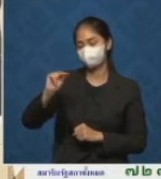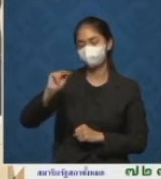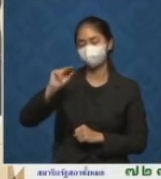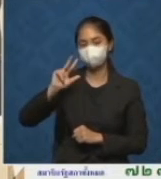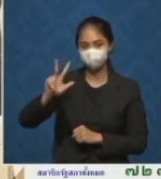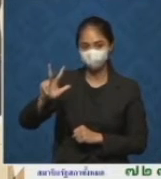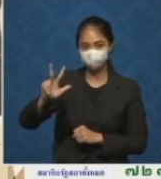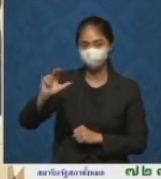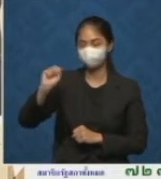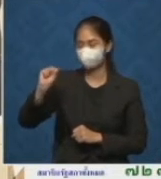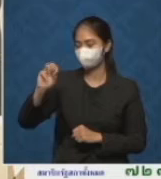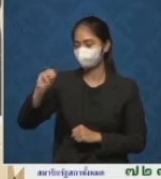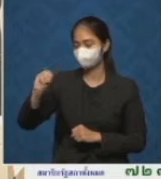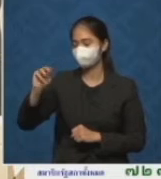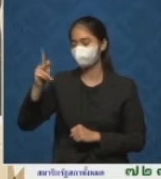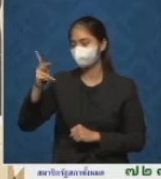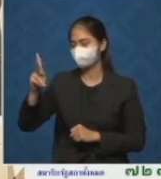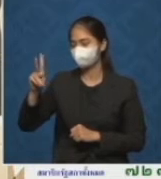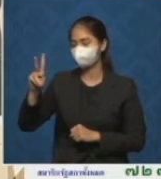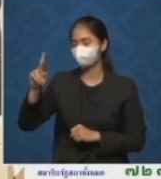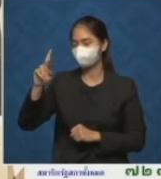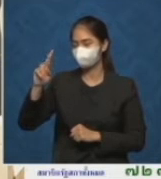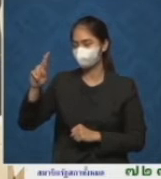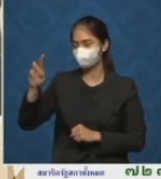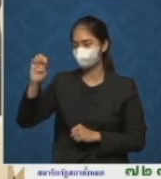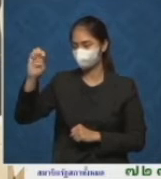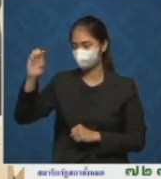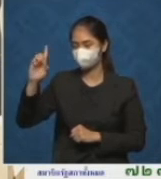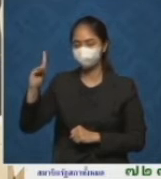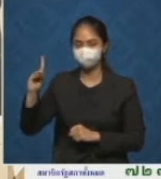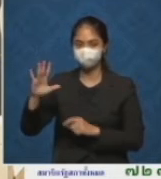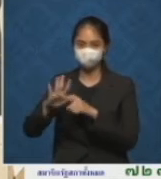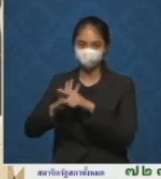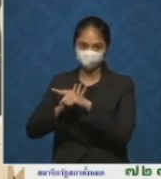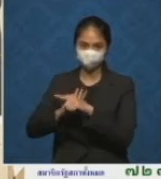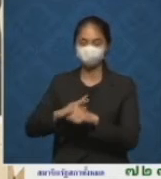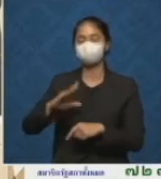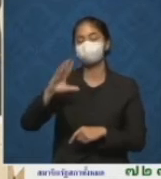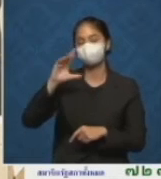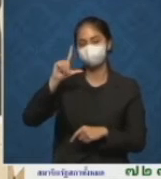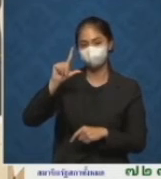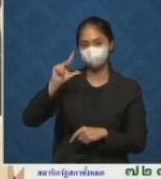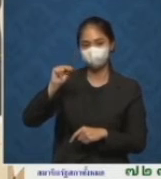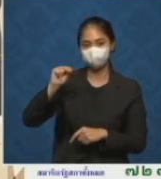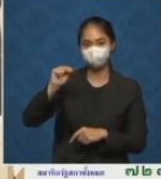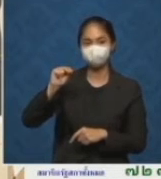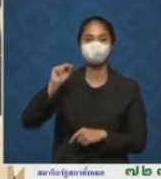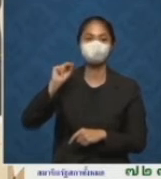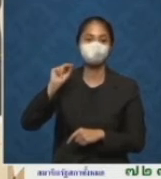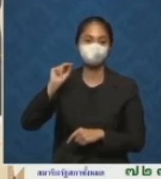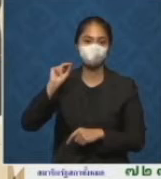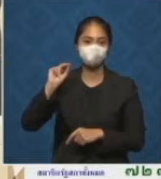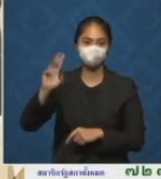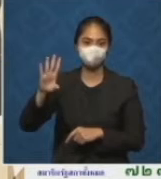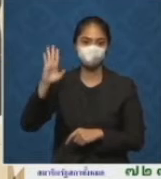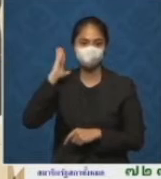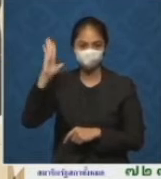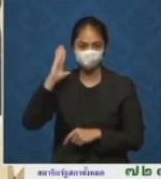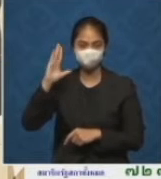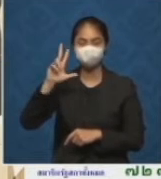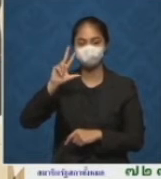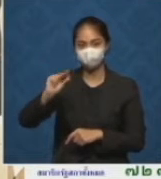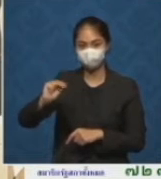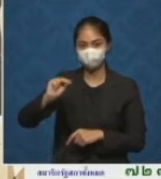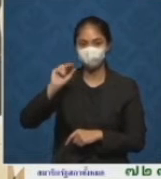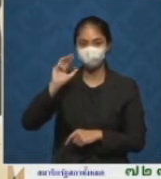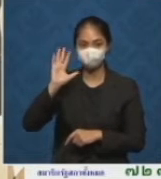ม34นายเกษมสุภรานนท์35นาง